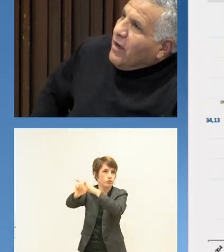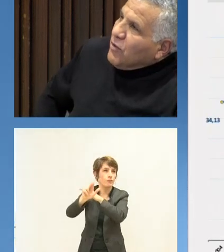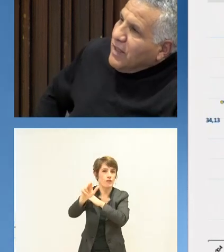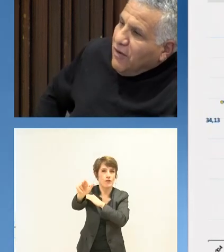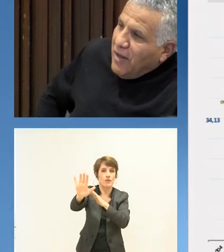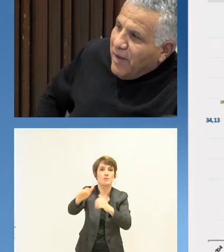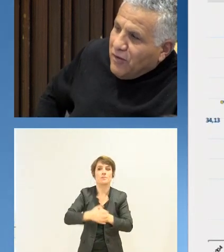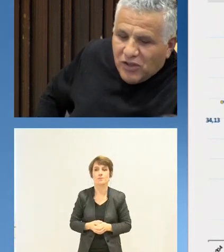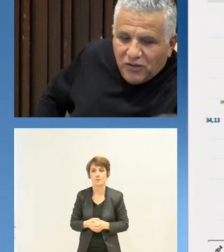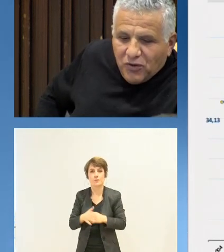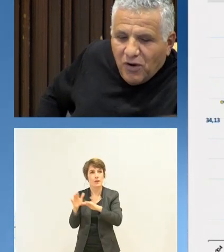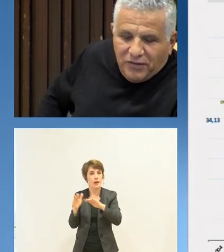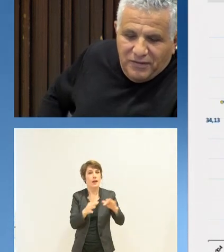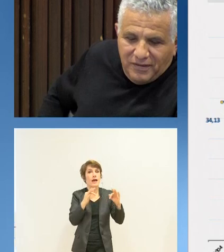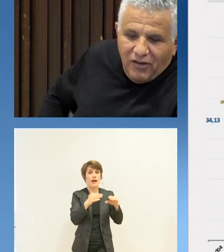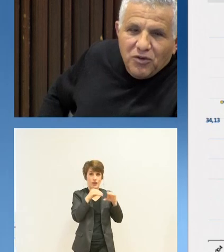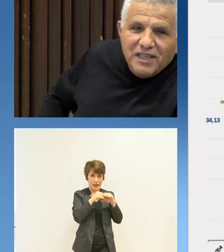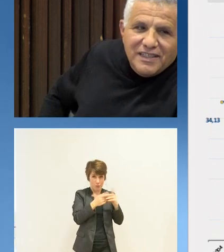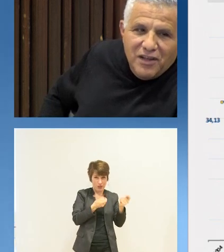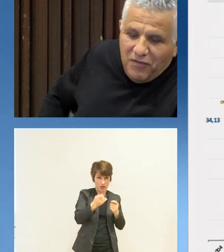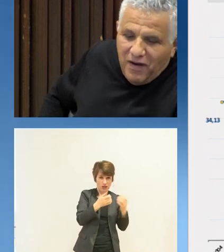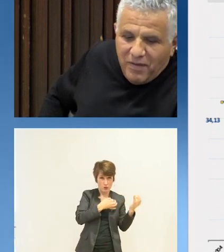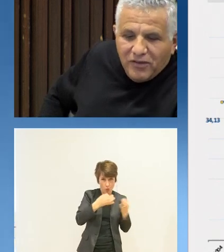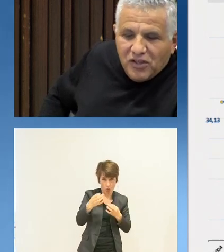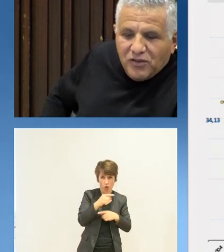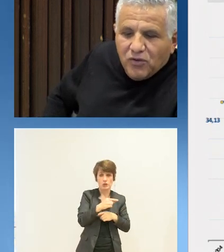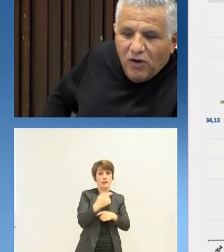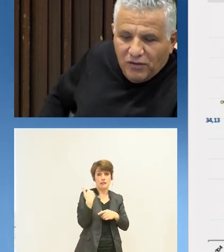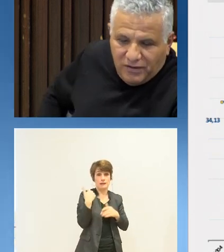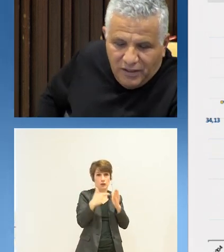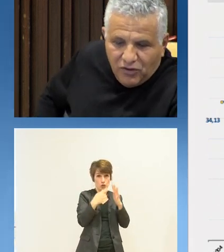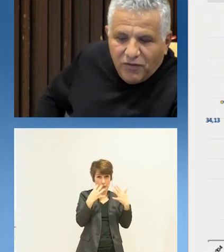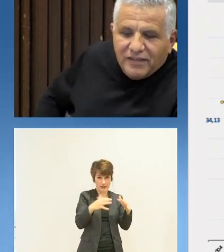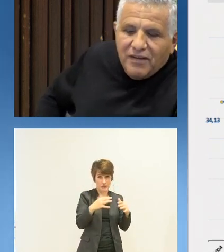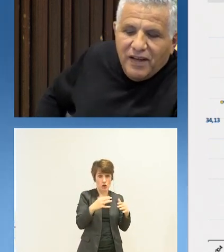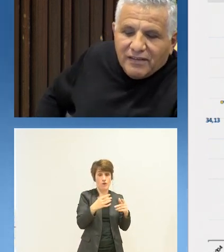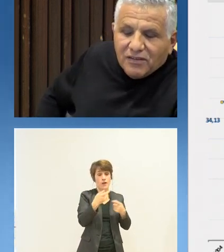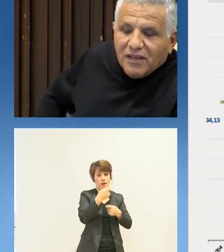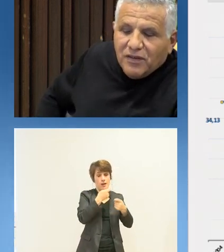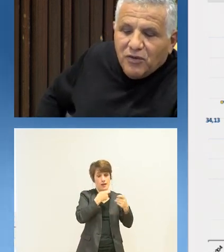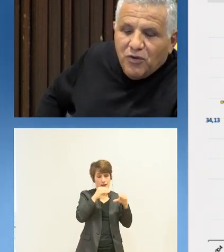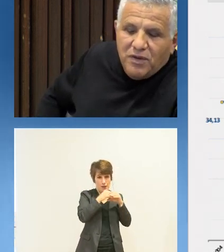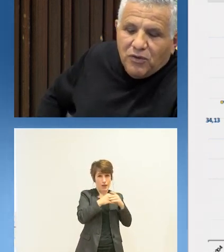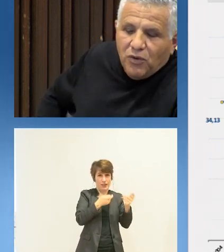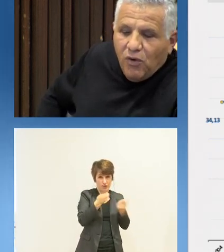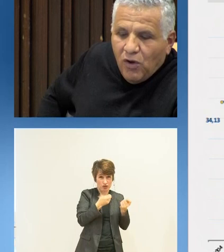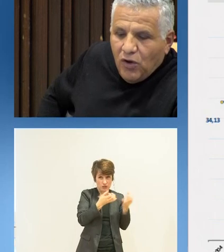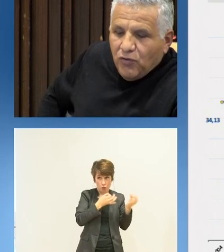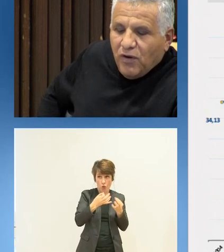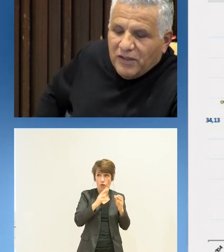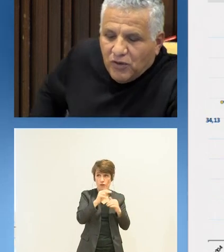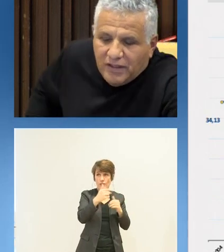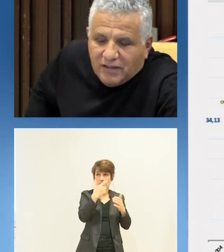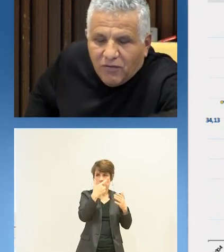concernant les parts de gestion courante en 2019 les termes de gestion courante devrait s'élever à 35,2 millions d'euros